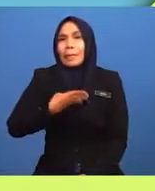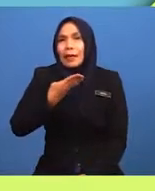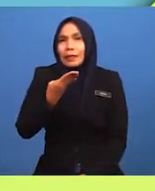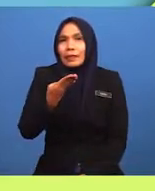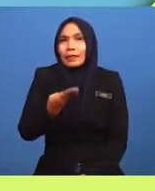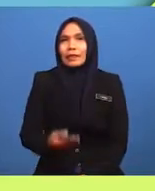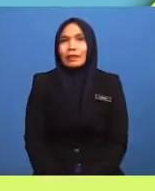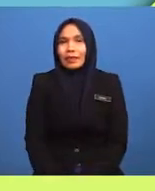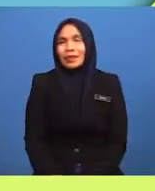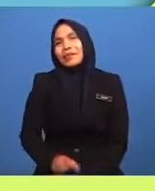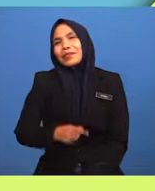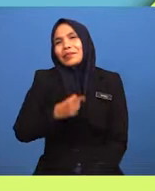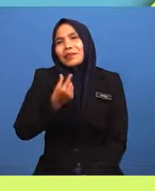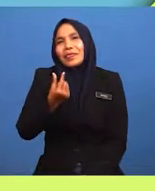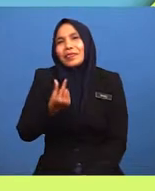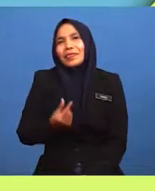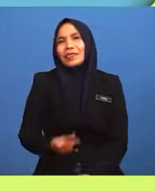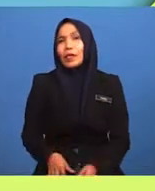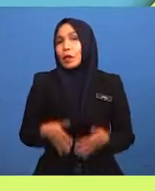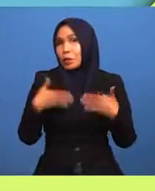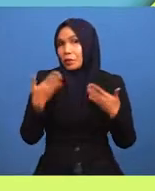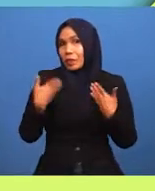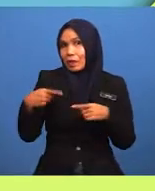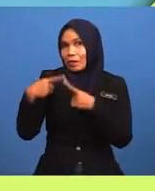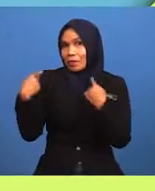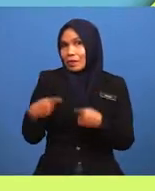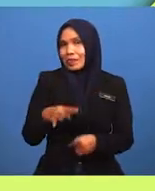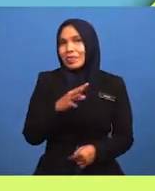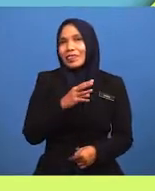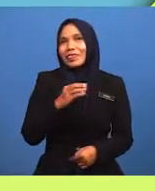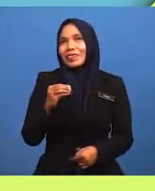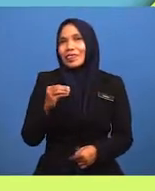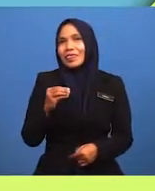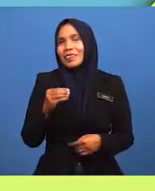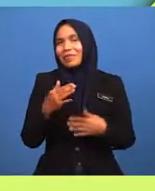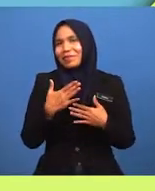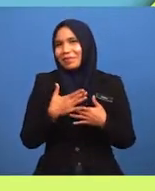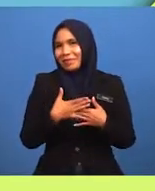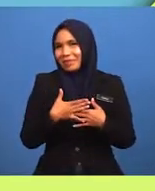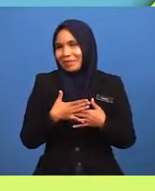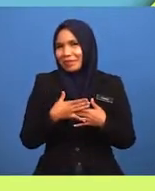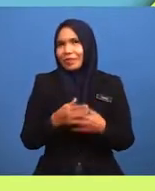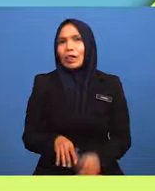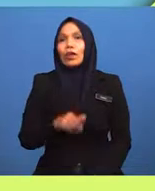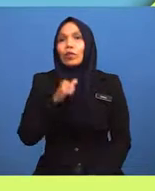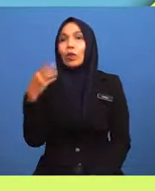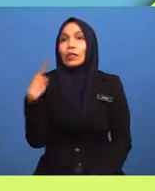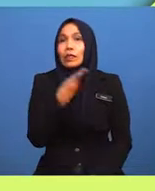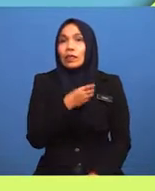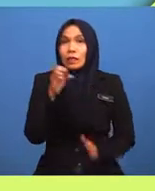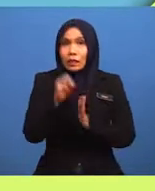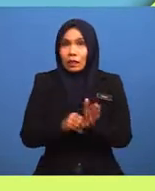bangga, gembira, puas hati dan tenang. Bukan kita seorang